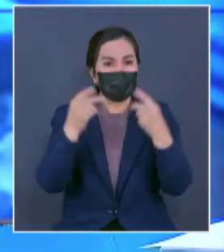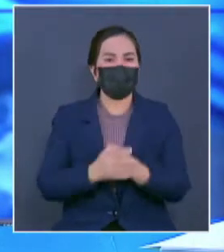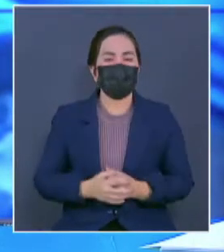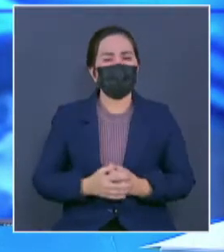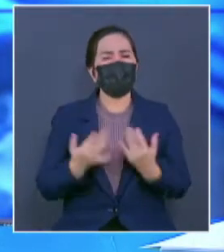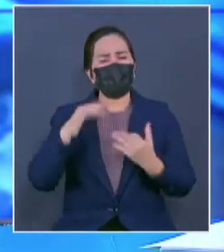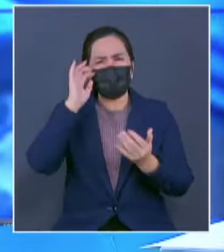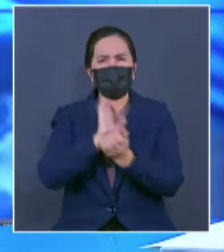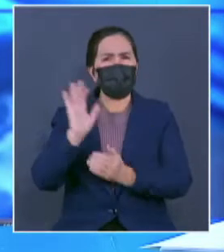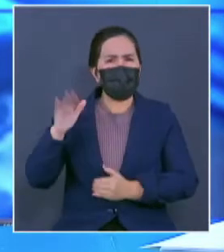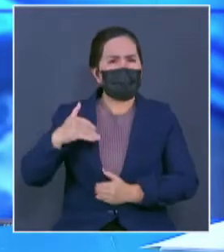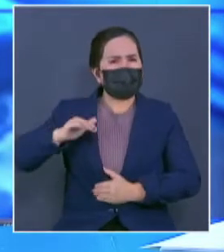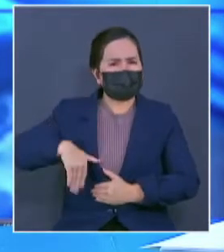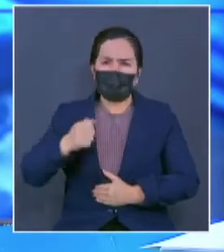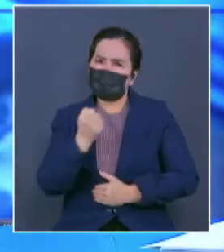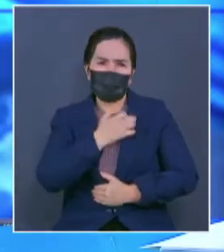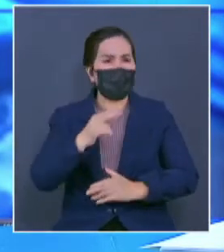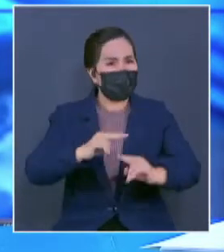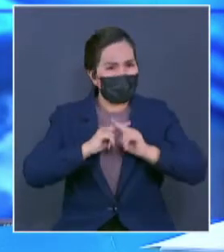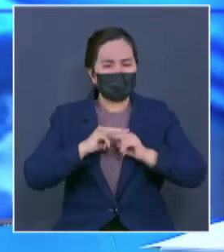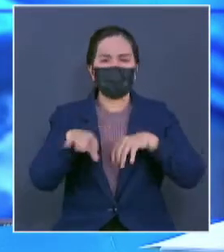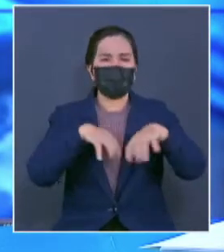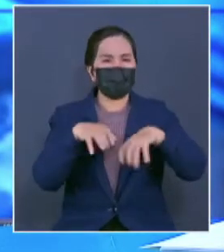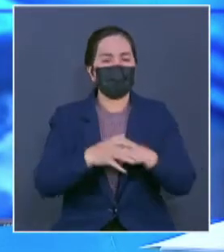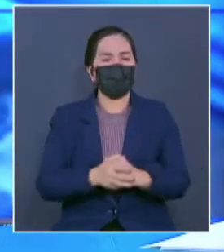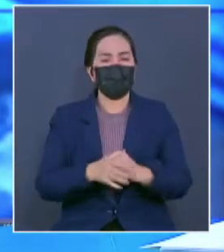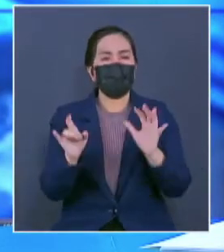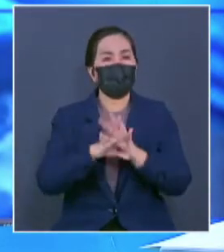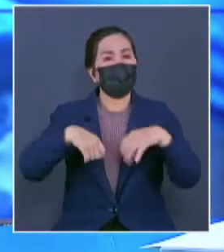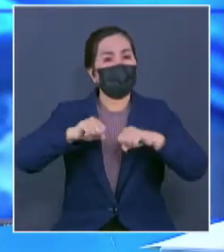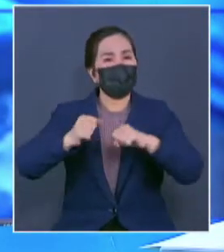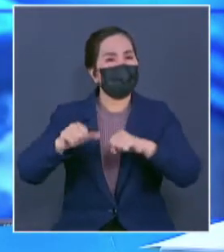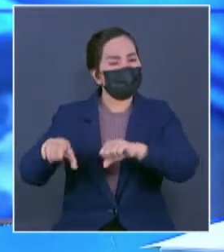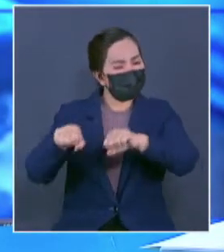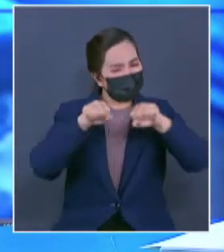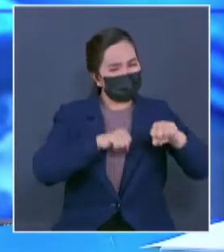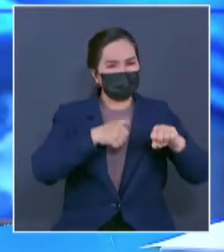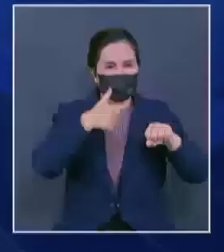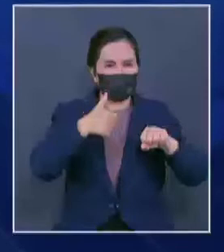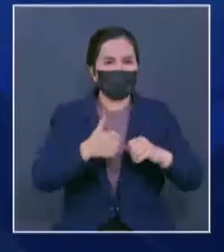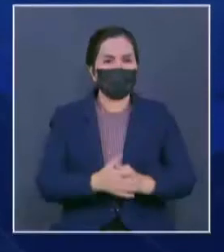จ้าหน้าที่ตำรวจไม่ไหวแล้วขอชาร์จเองเลยละกันที่สุดแล้วได้รถมอเตอร์ไซค์ของตัวเองนั้นกลับมานะคะ